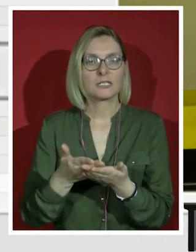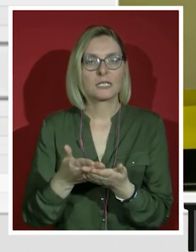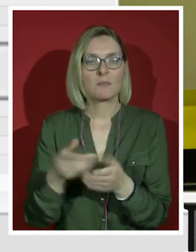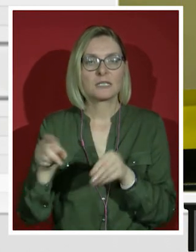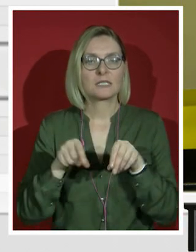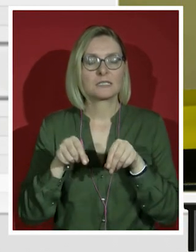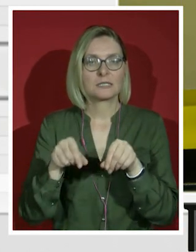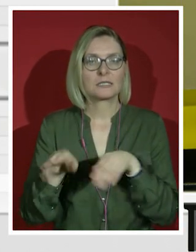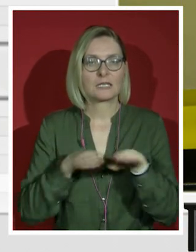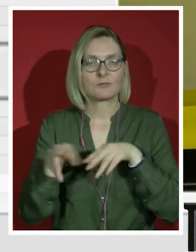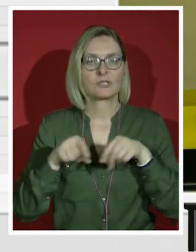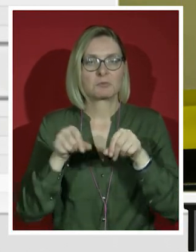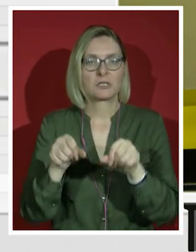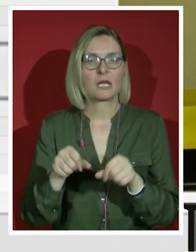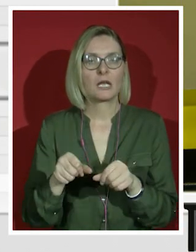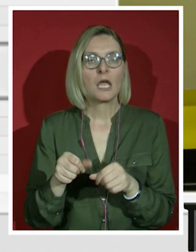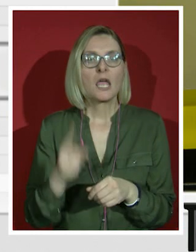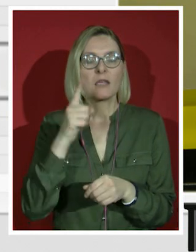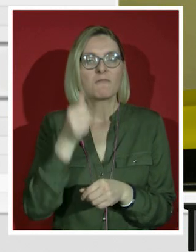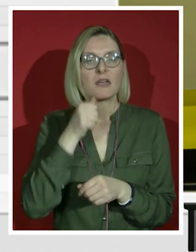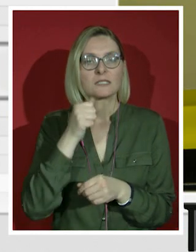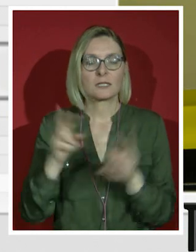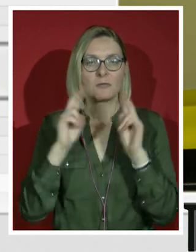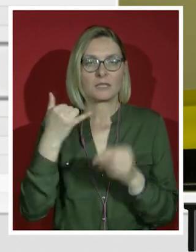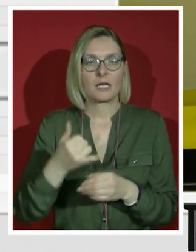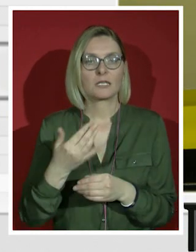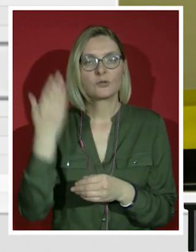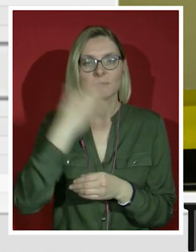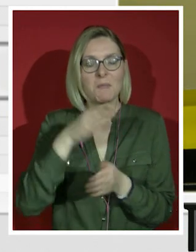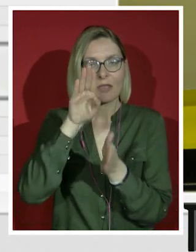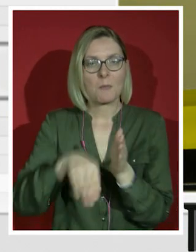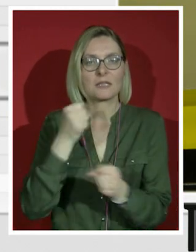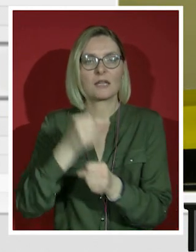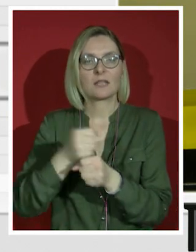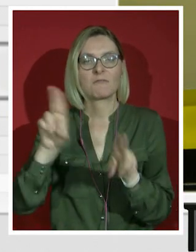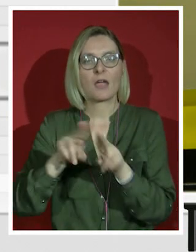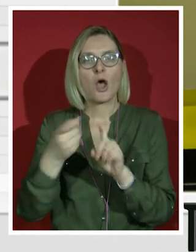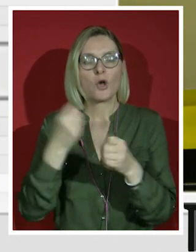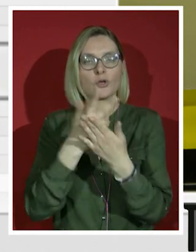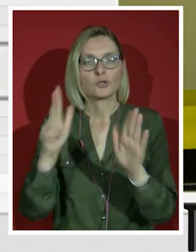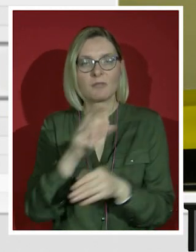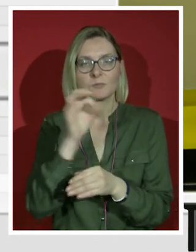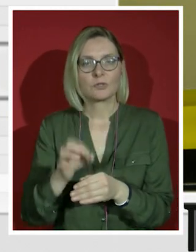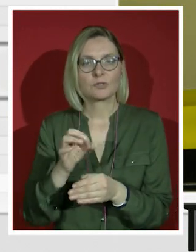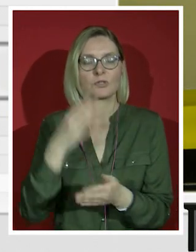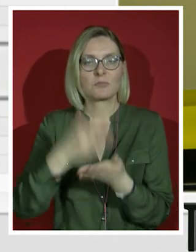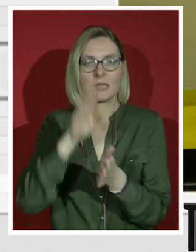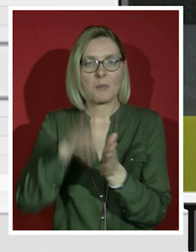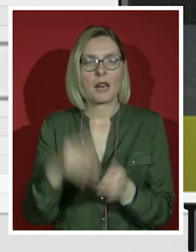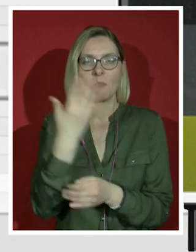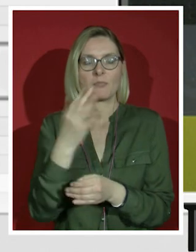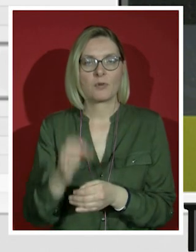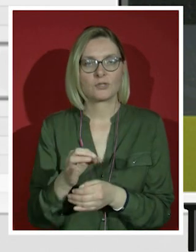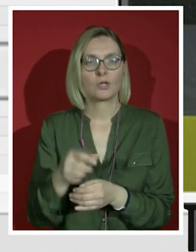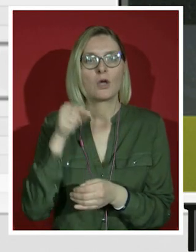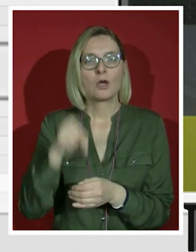во соработка нормално со Министерството за финансии да ја намалиме од 18% да биде повластена барем 5%. Така, тоа ќе биде